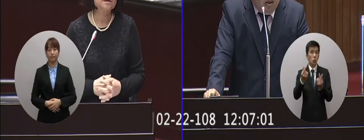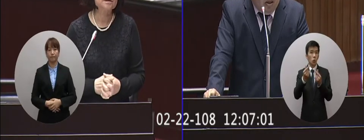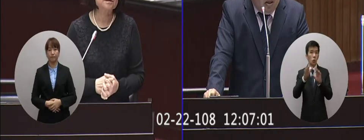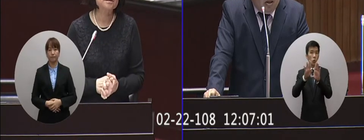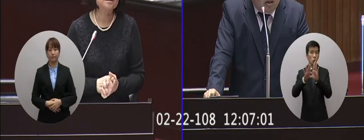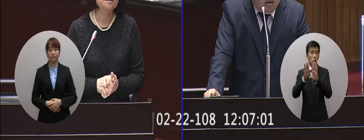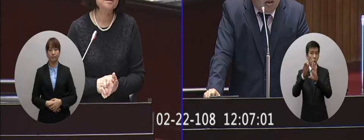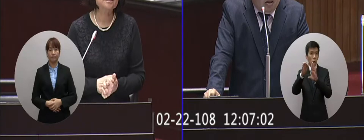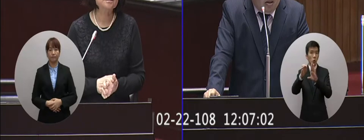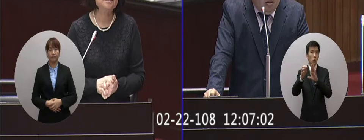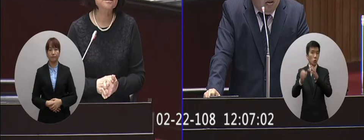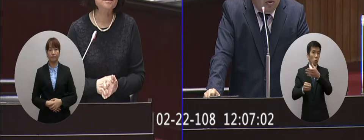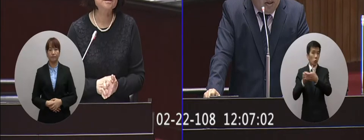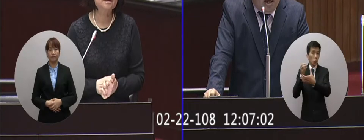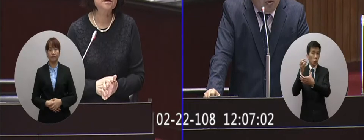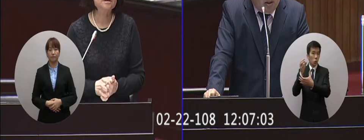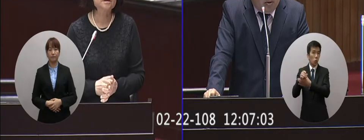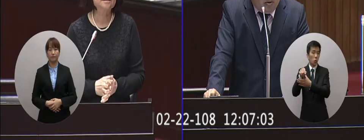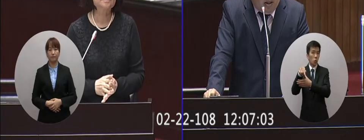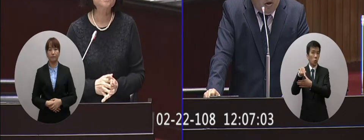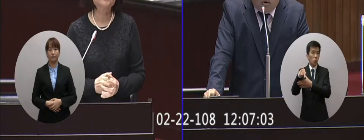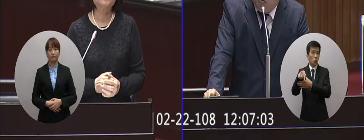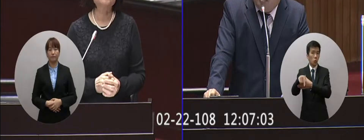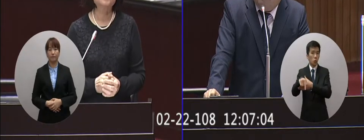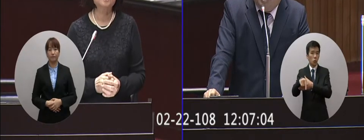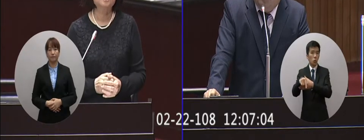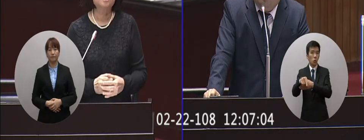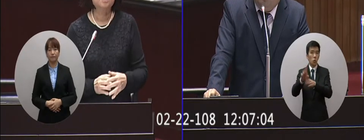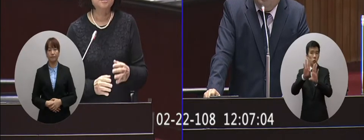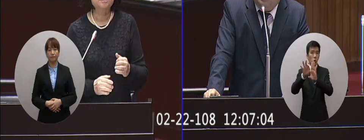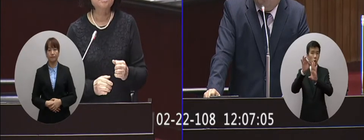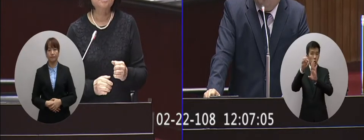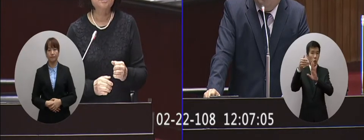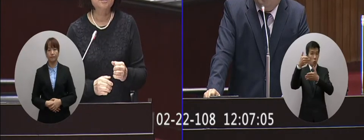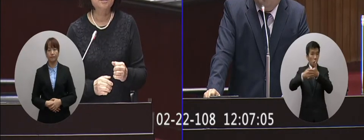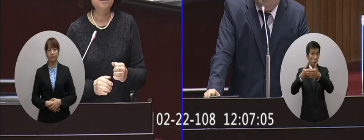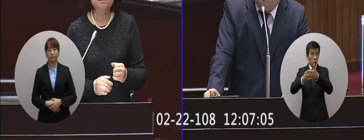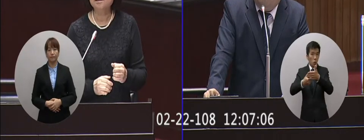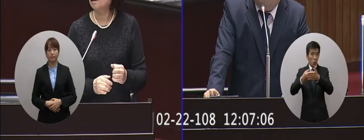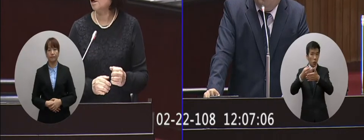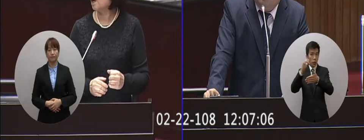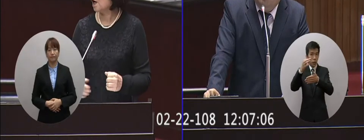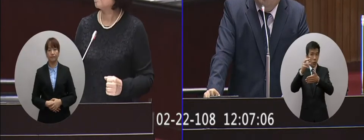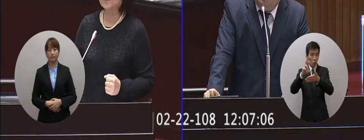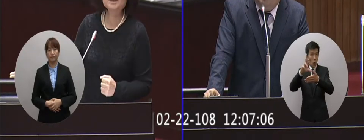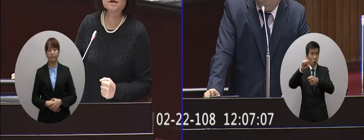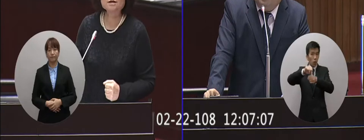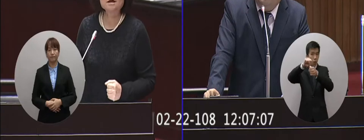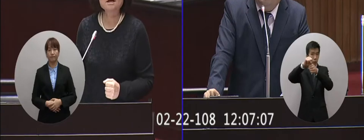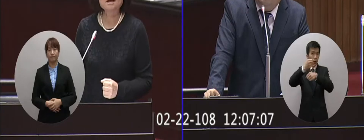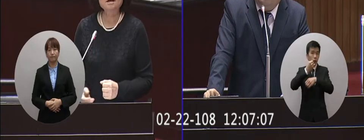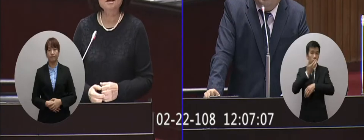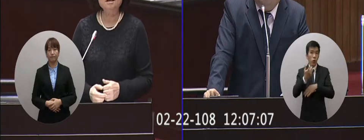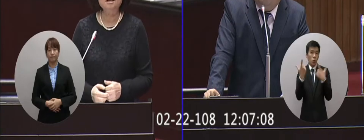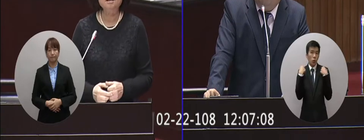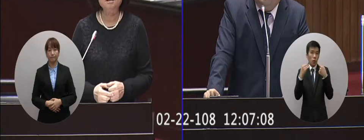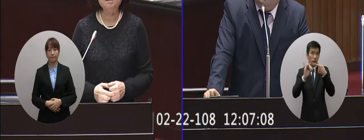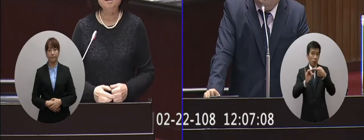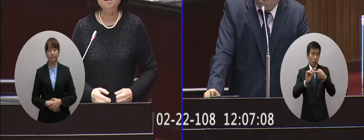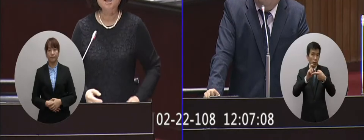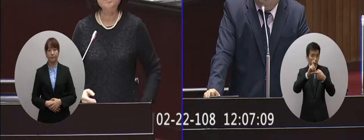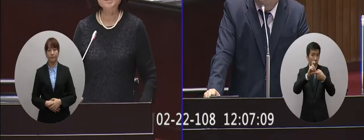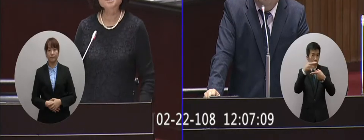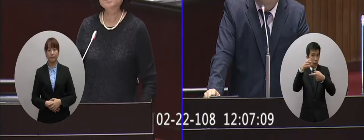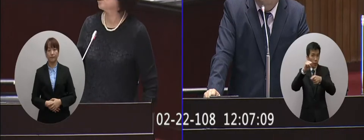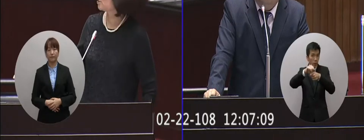以所列举的扣除额吗？如果站在公司的捐赠的部分， 好， 可以从10%再做部